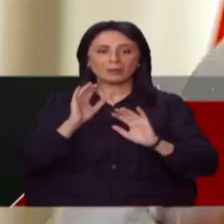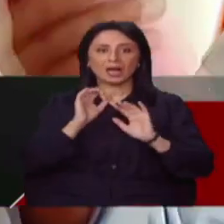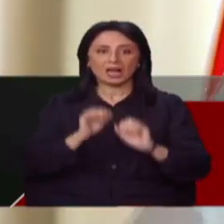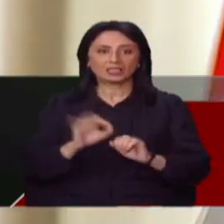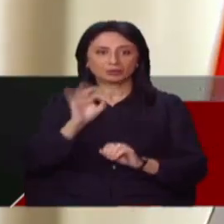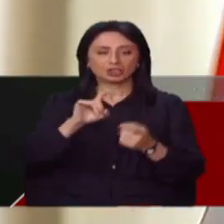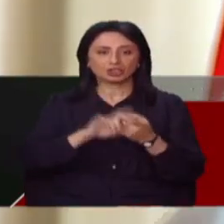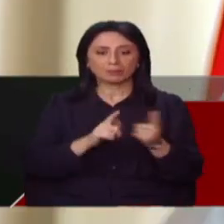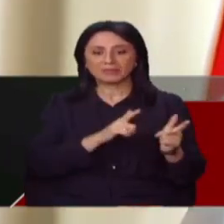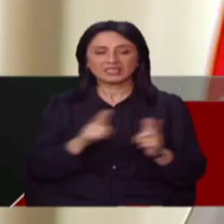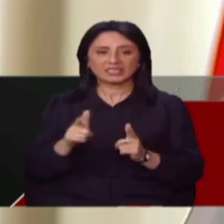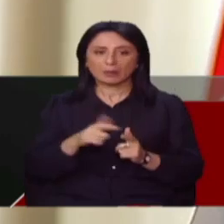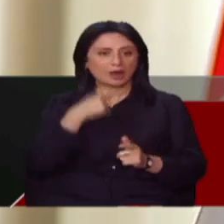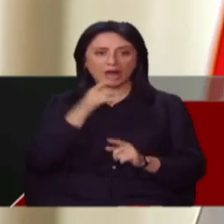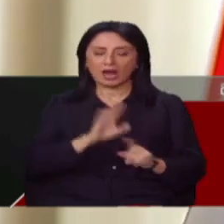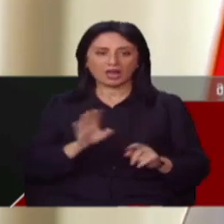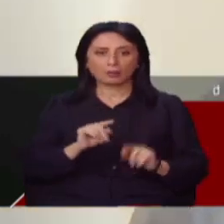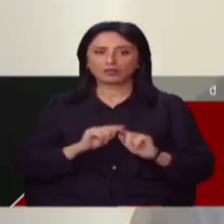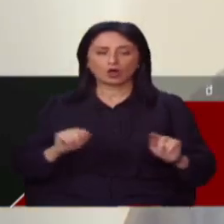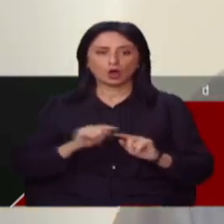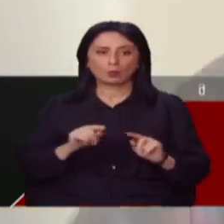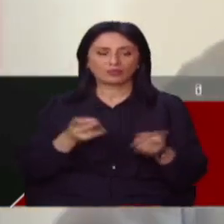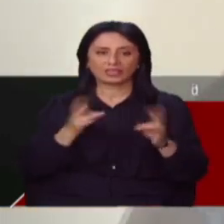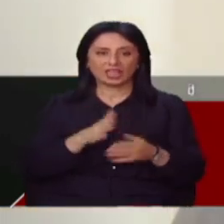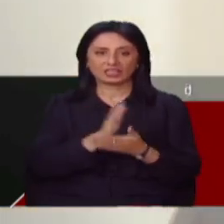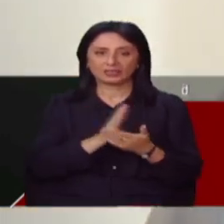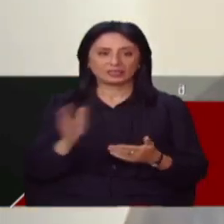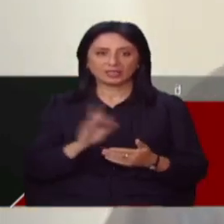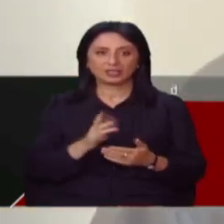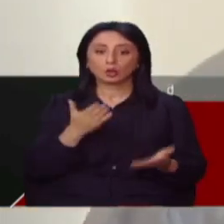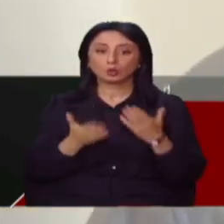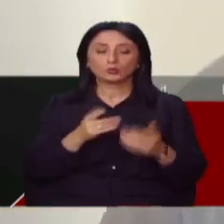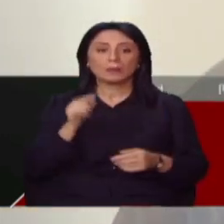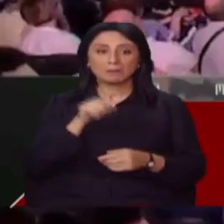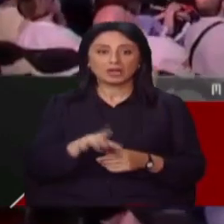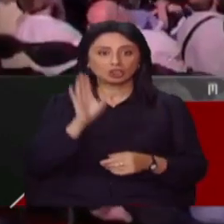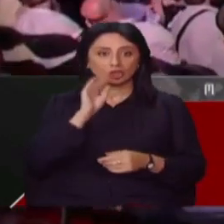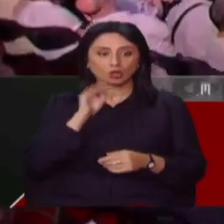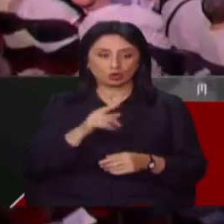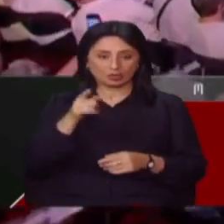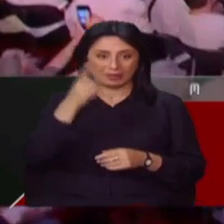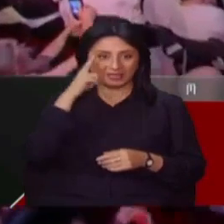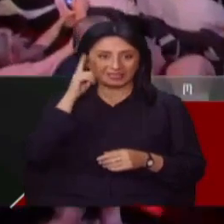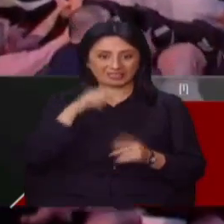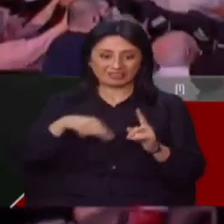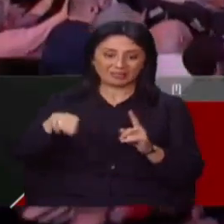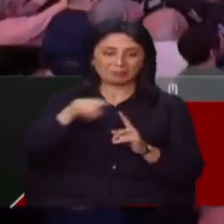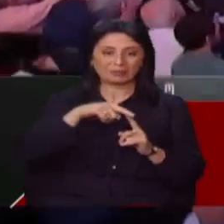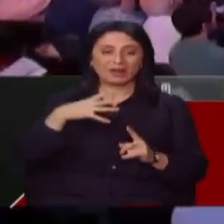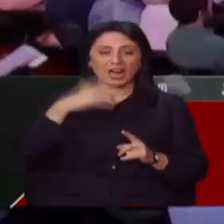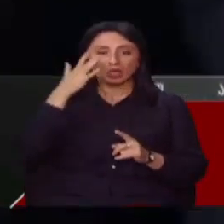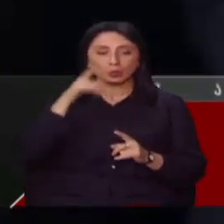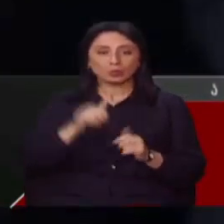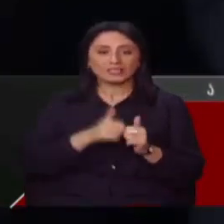მხარდაჭერის შესახებ მზაობა არ გამოუთქვამს ოპოზიციის დანარჩენ ნაწილს. თუმცა მაშინ, როდესაც ამ ინიციატივის მიღმა ქართული